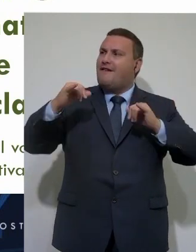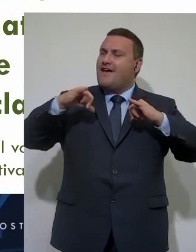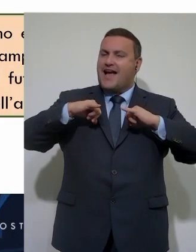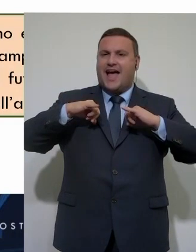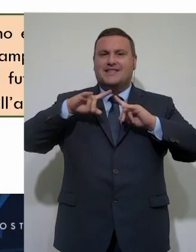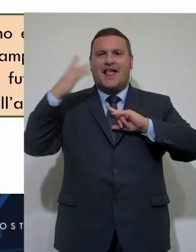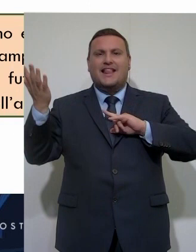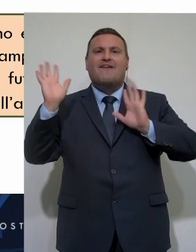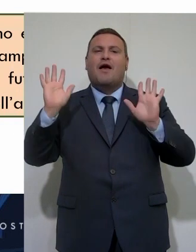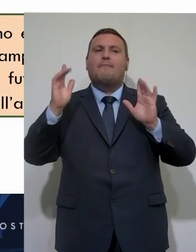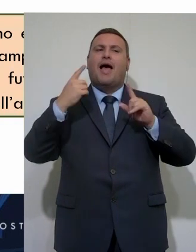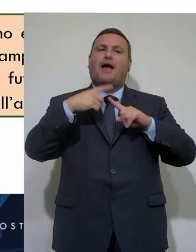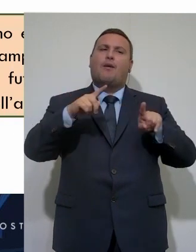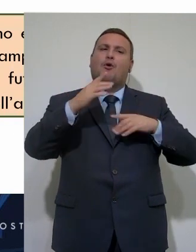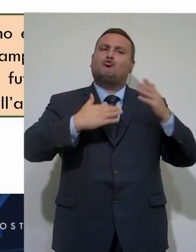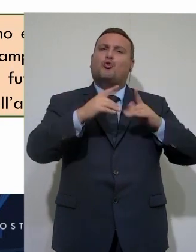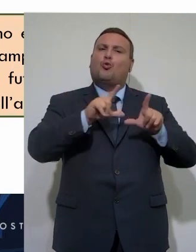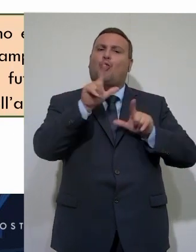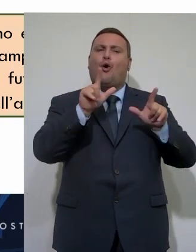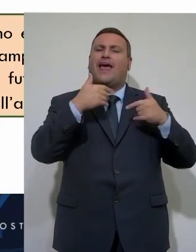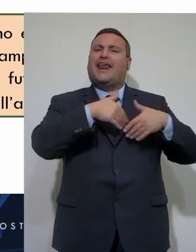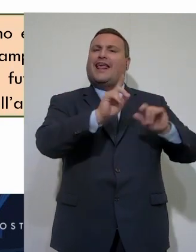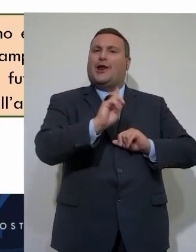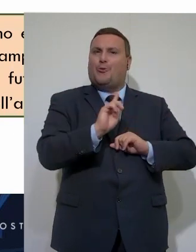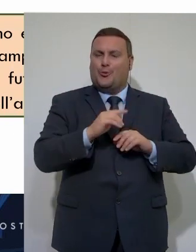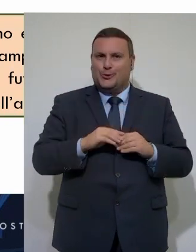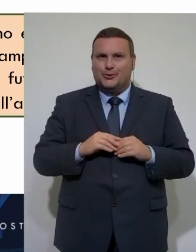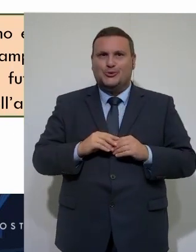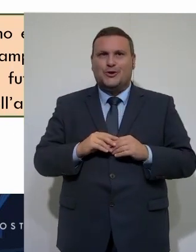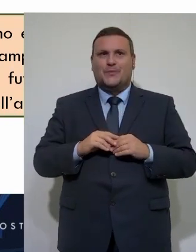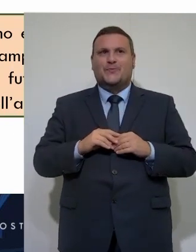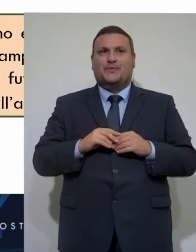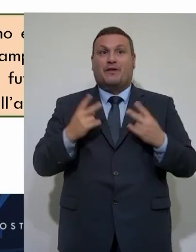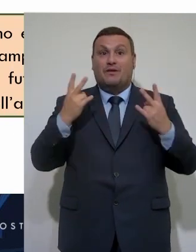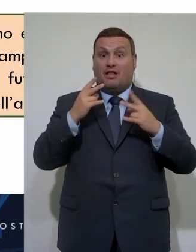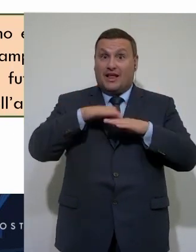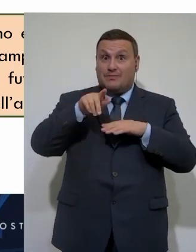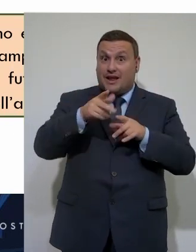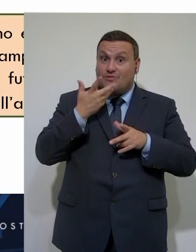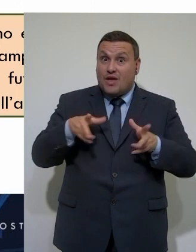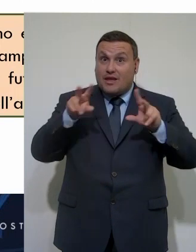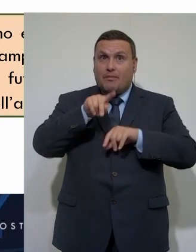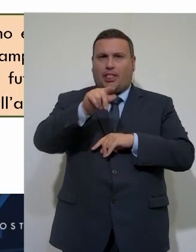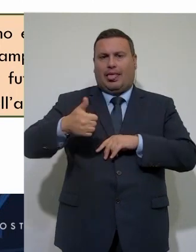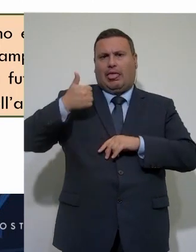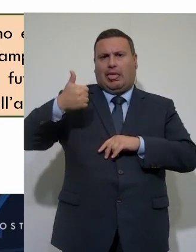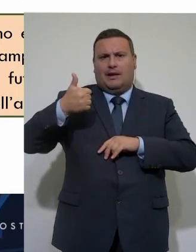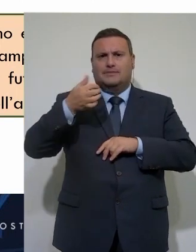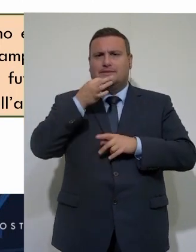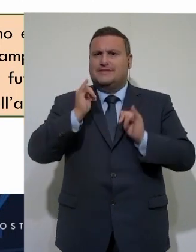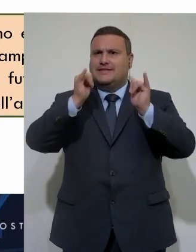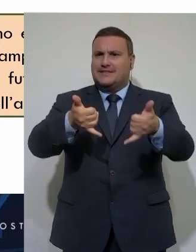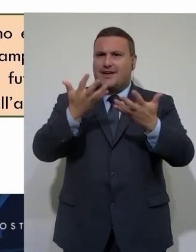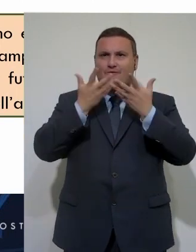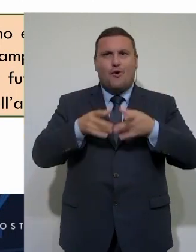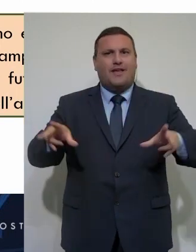comodità di altre tipologie di strutture. Una domanda che può essere fidelizzata, tant'è che il 53% è composto da repeaters, sono pochissimi quelli